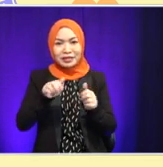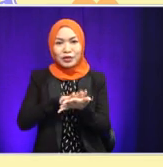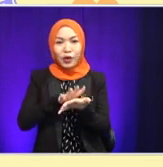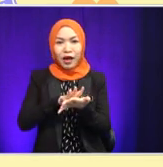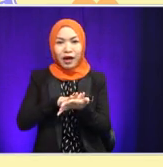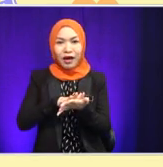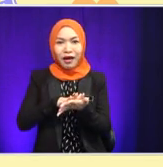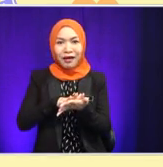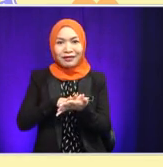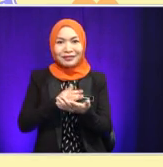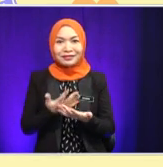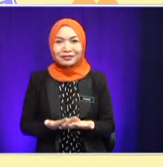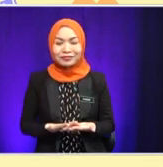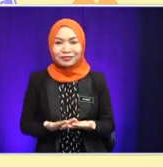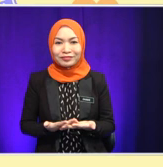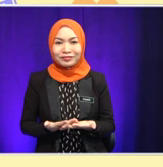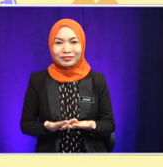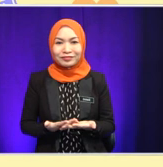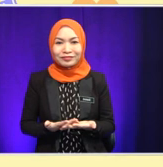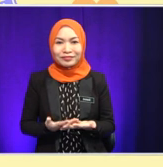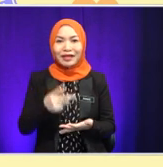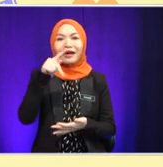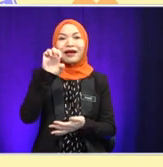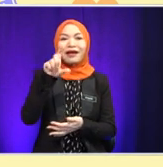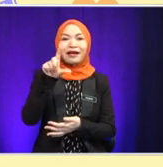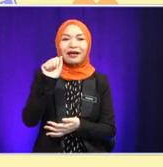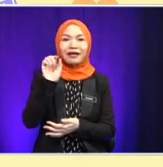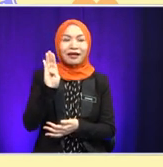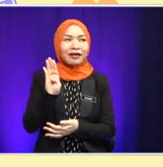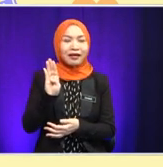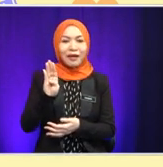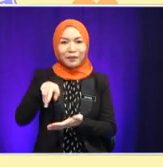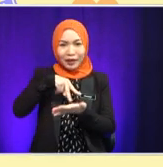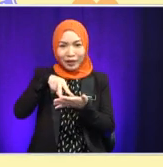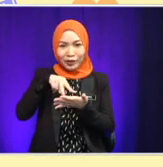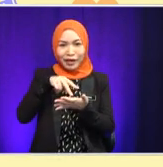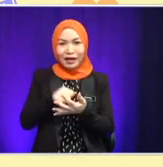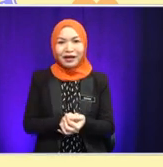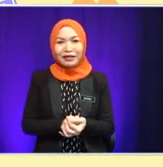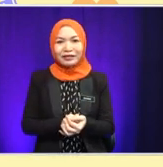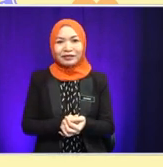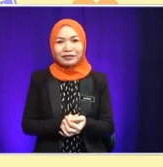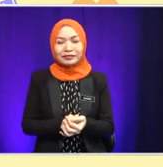contoh nya gelap kebudayaan bagus saya kelak kebudayaan